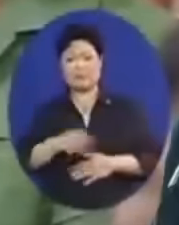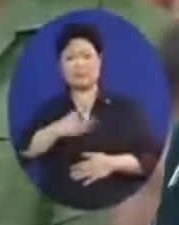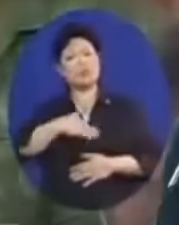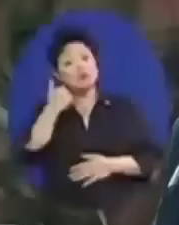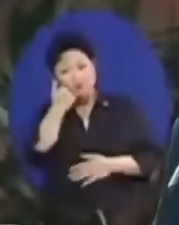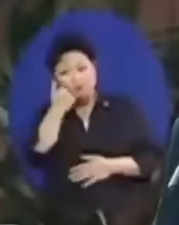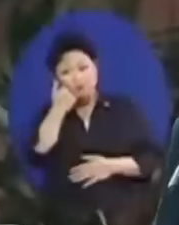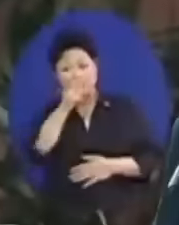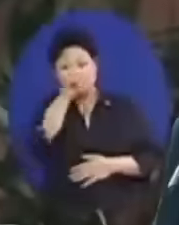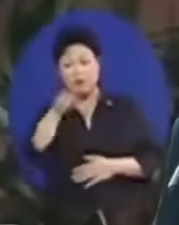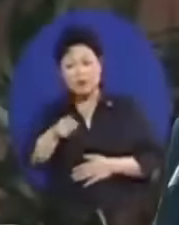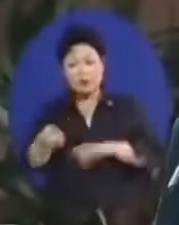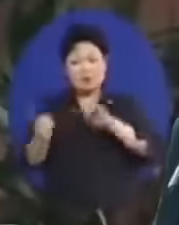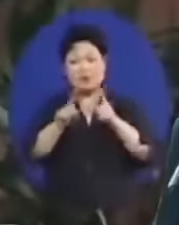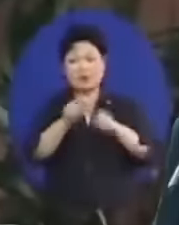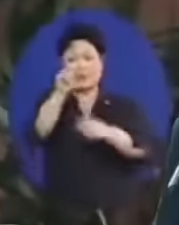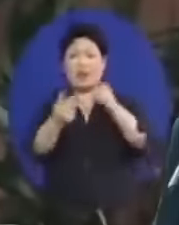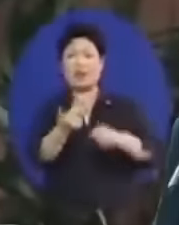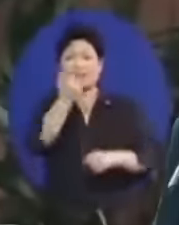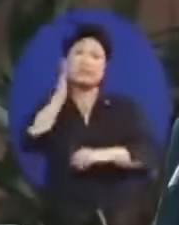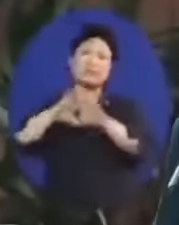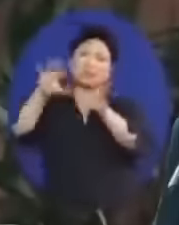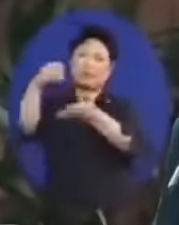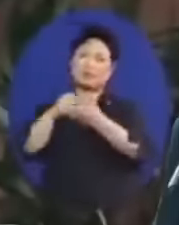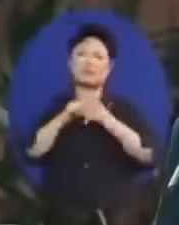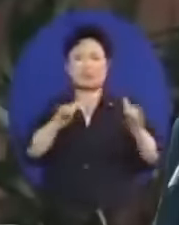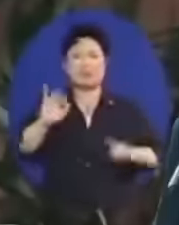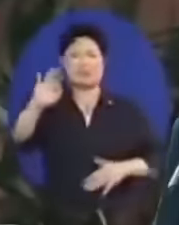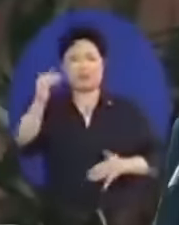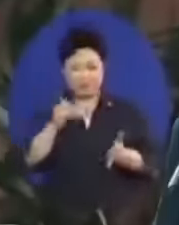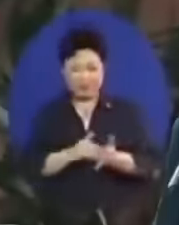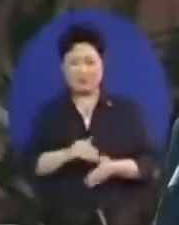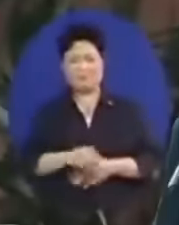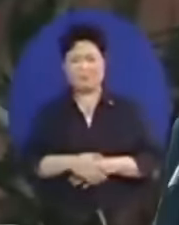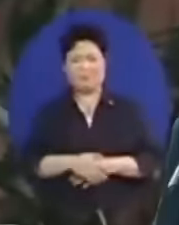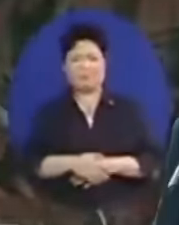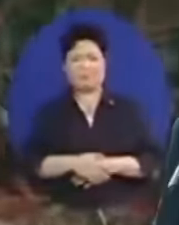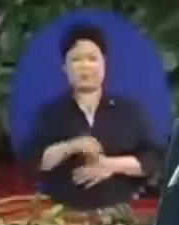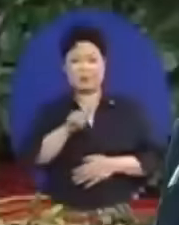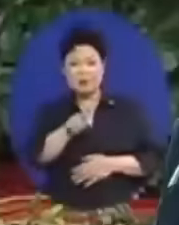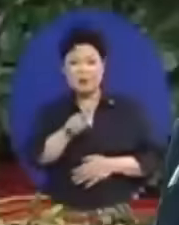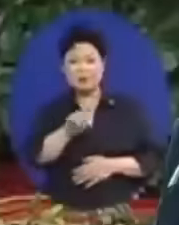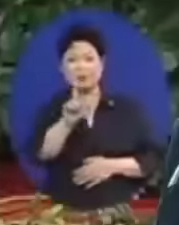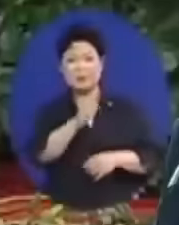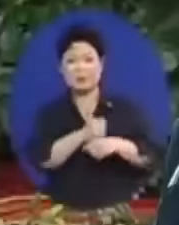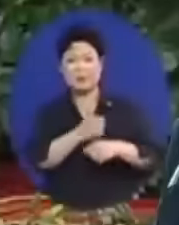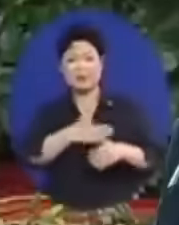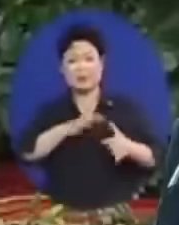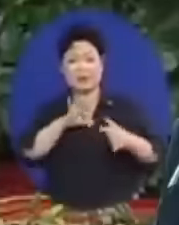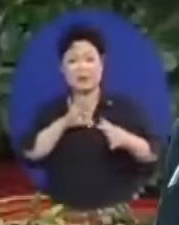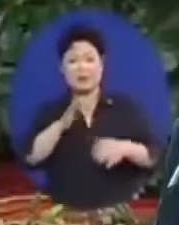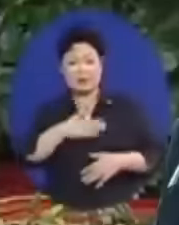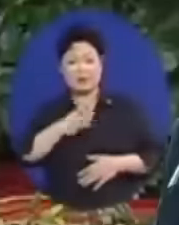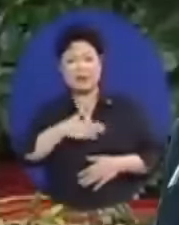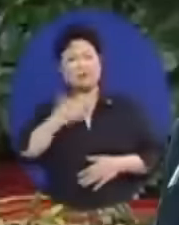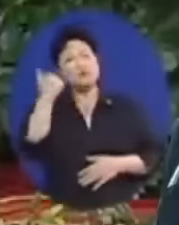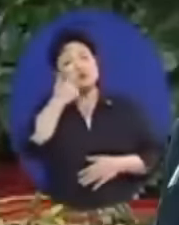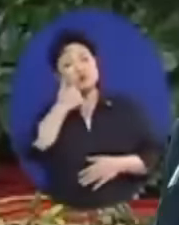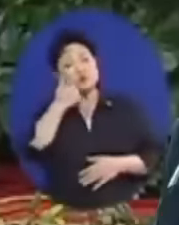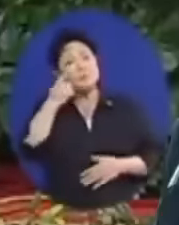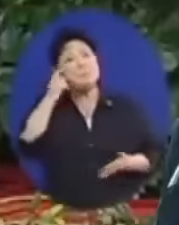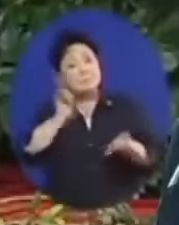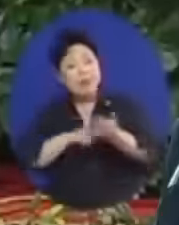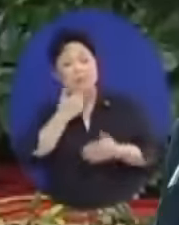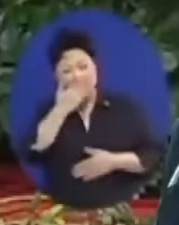나는 누구냐? 부활, 영생, 천국을 가진 사람이 되었다. 그것이 나의 정체성이다.